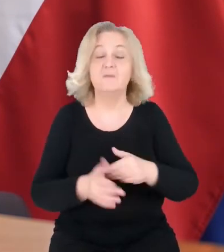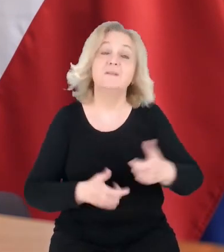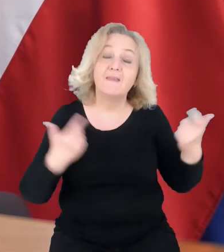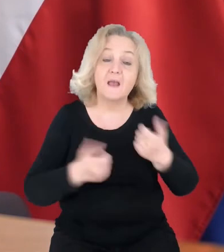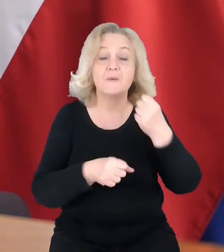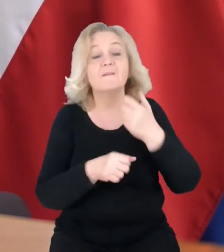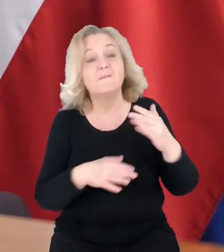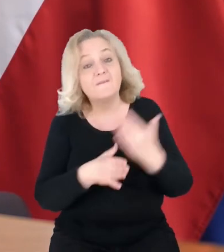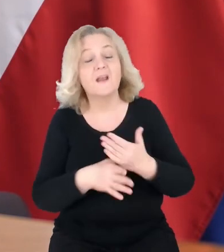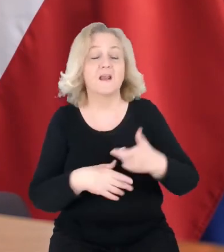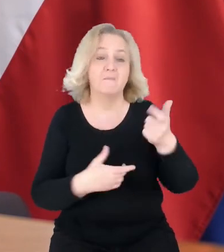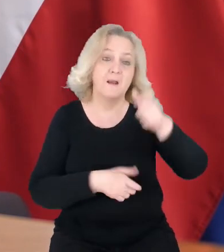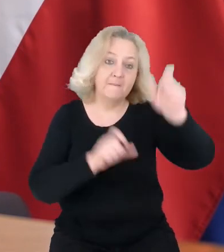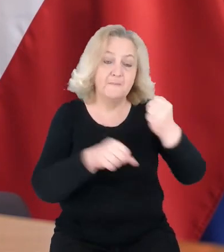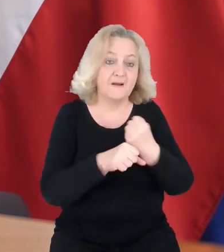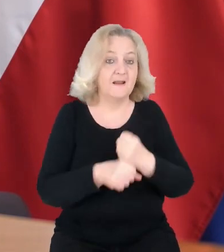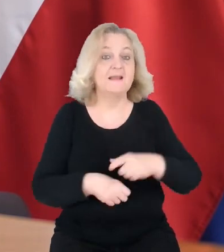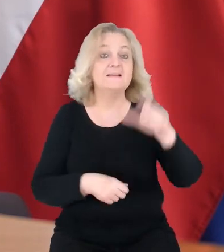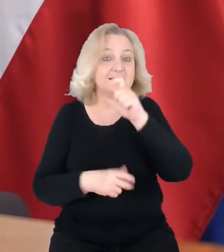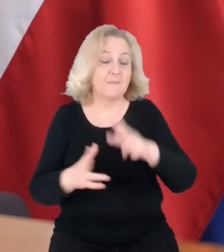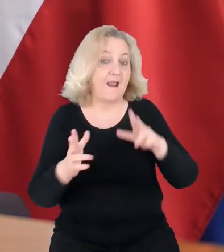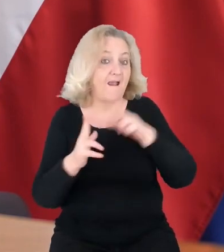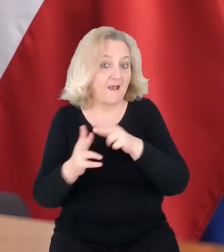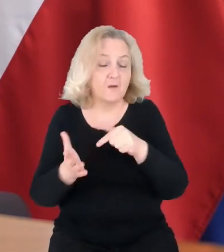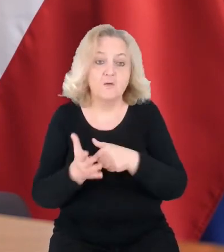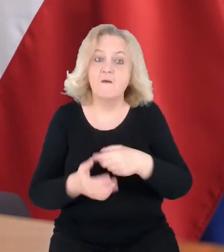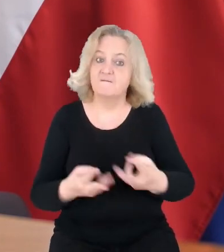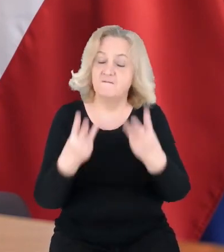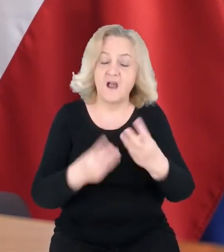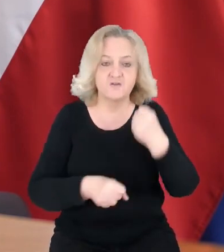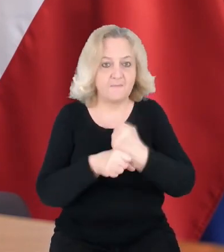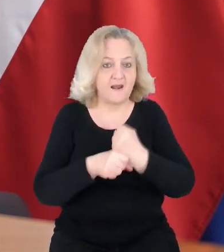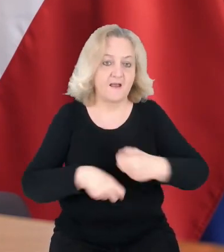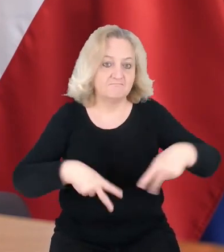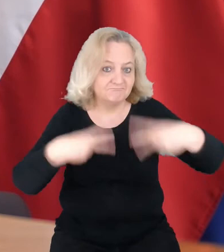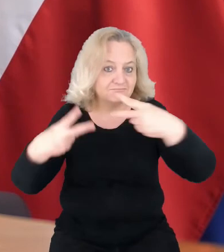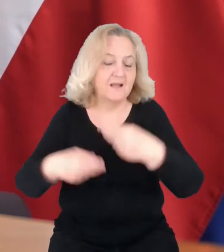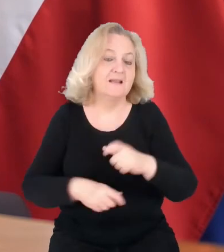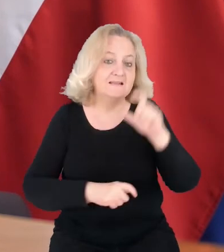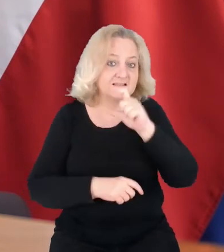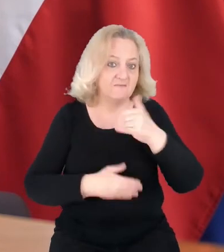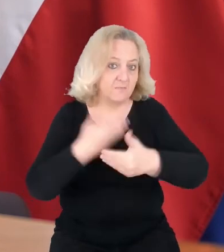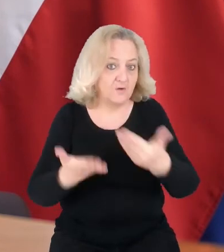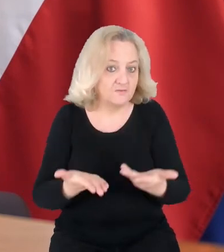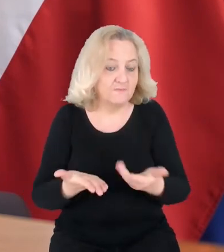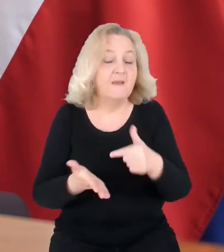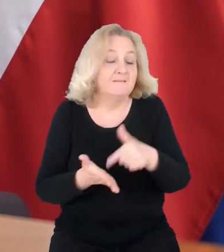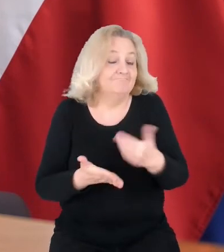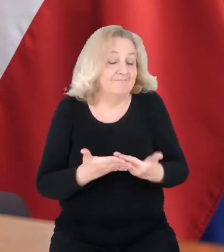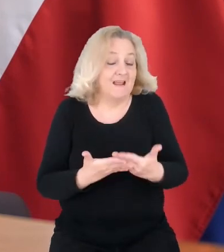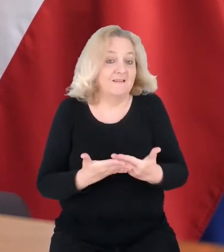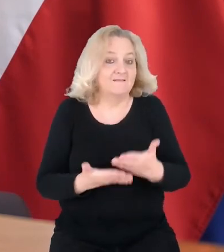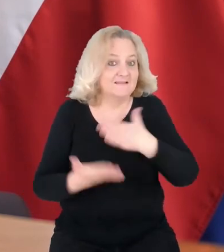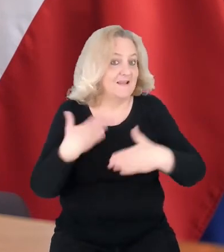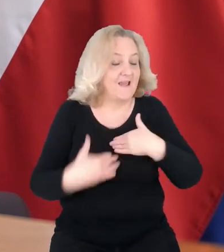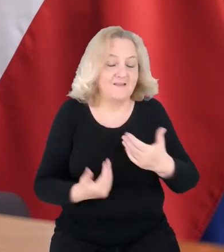skutek cyberataku jest szczególnie istotne w dobie pracy zdalnej i postępującej cyfryzacji. Dlatego tak cieszy mnie fakt, że